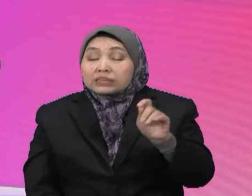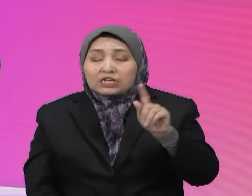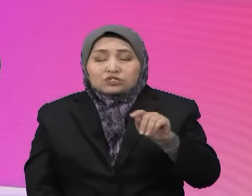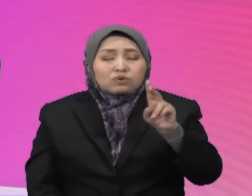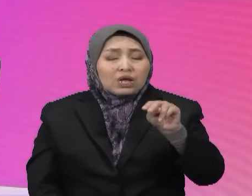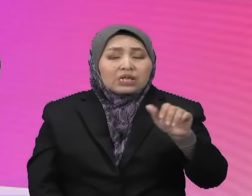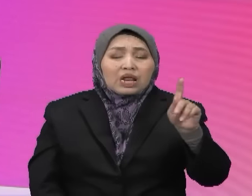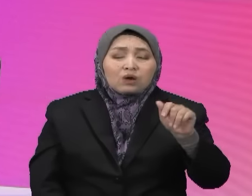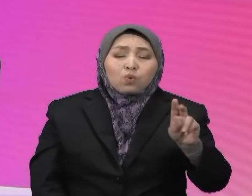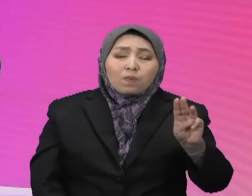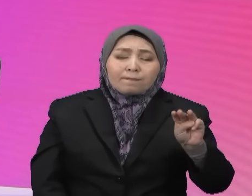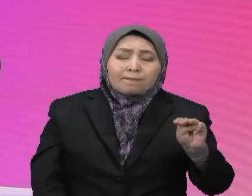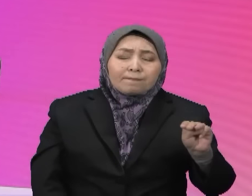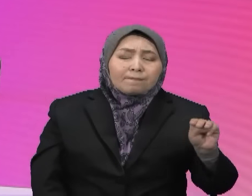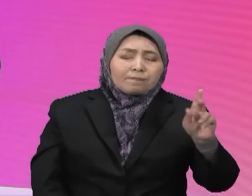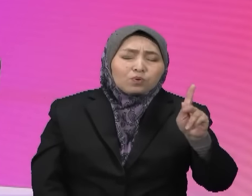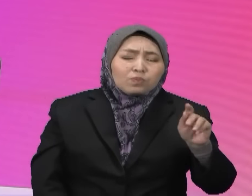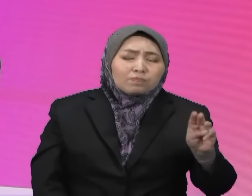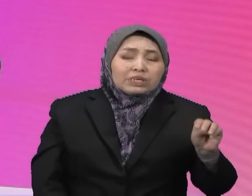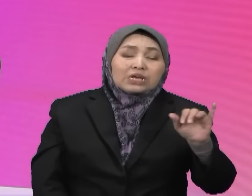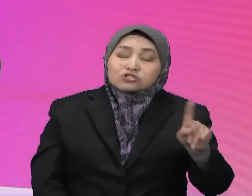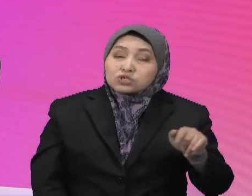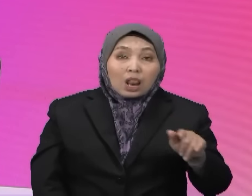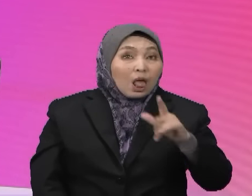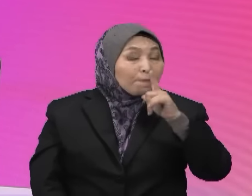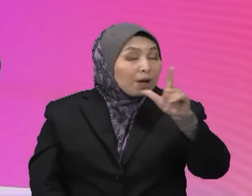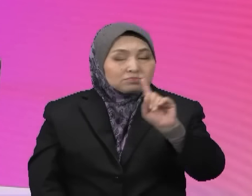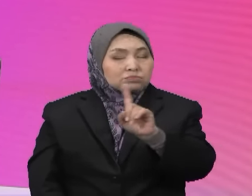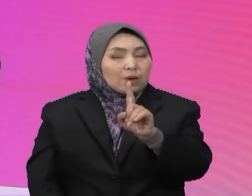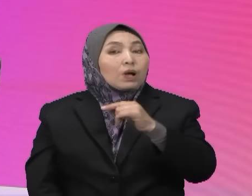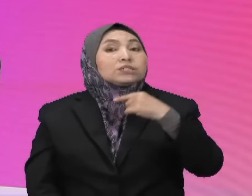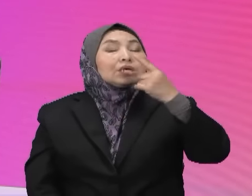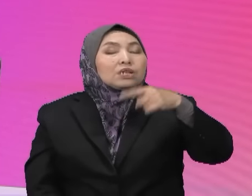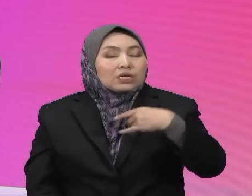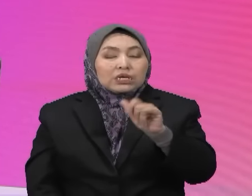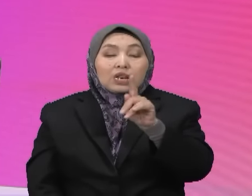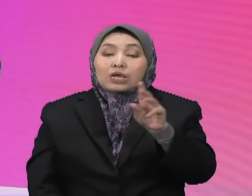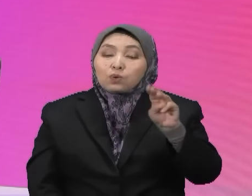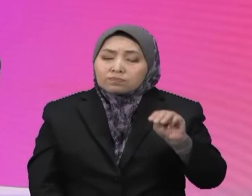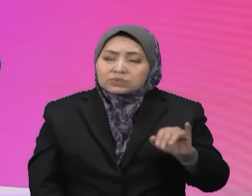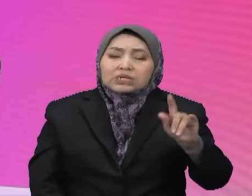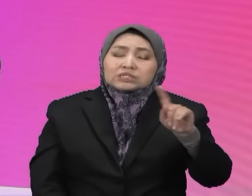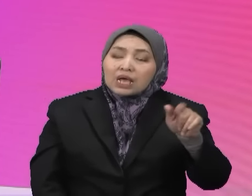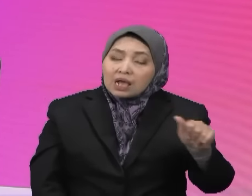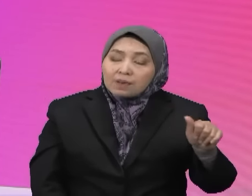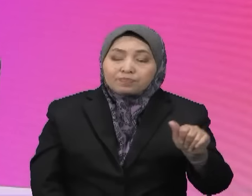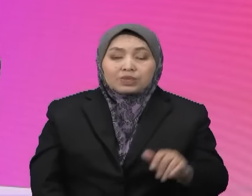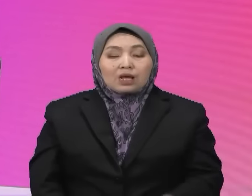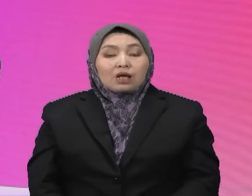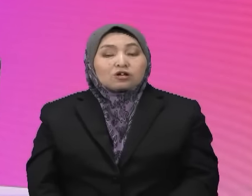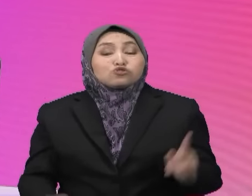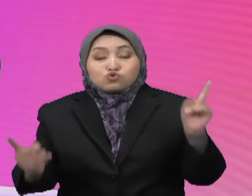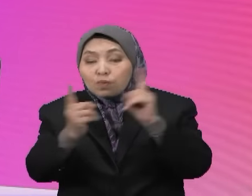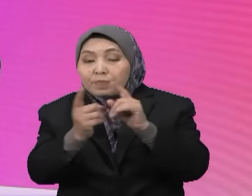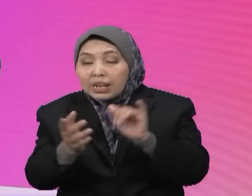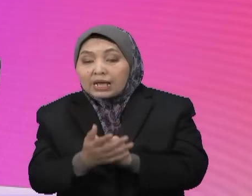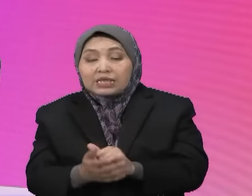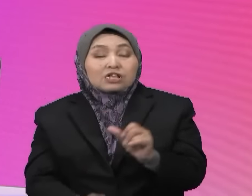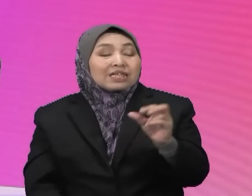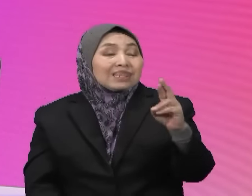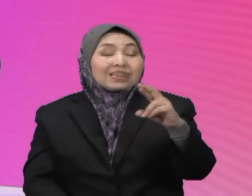Ya'tadhiruna ilaikum idha. Ah, lama tak nak. Jelaskan. Ilaikum idha. Jumpa lagi dhal. Hujung